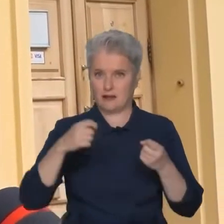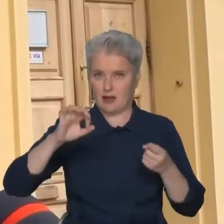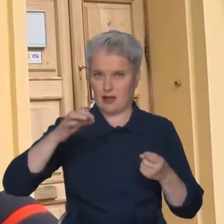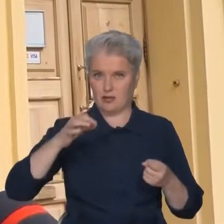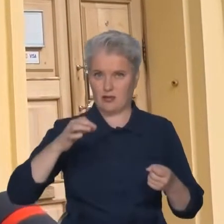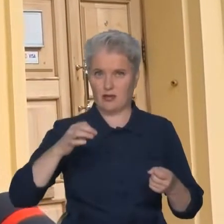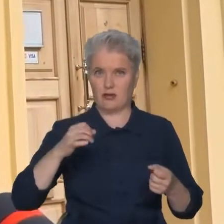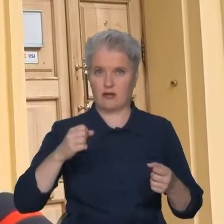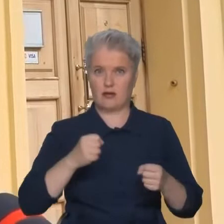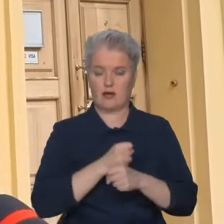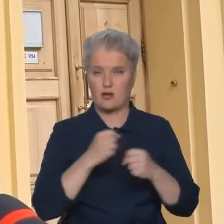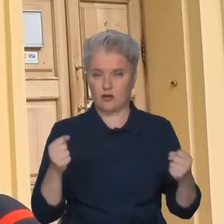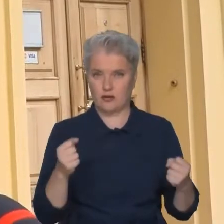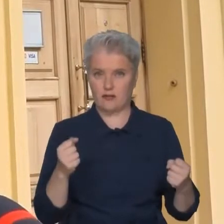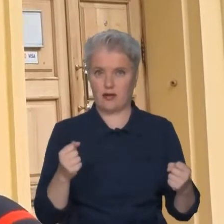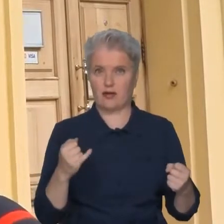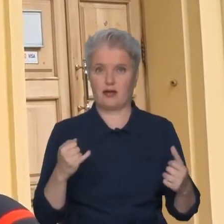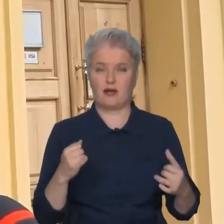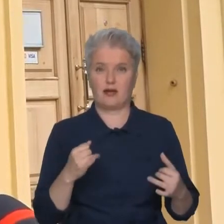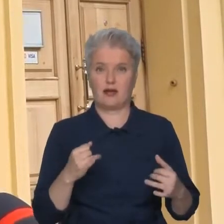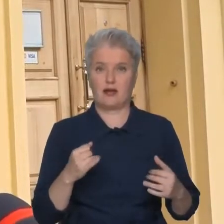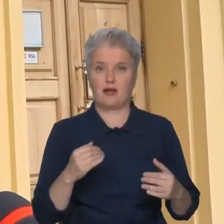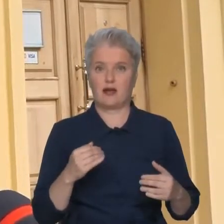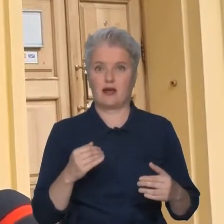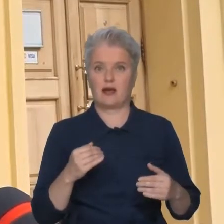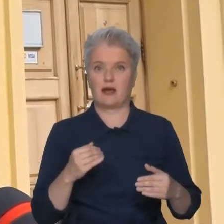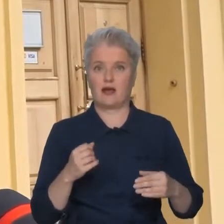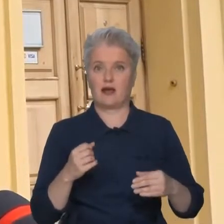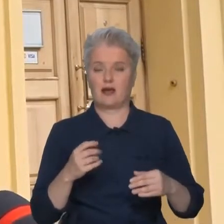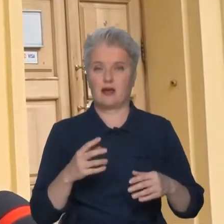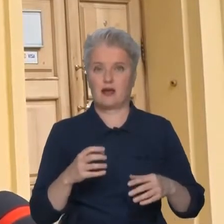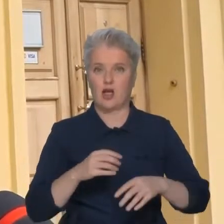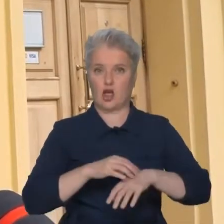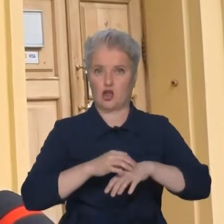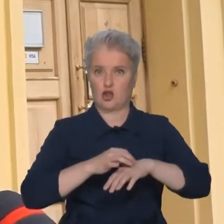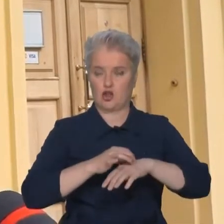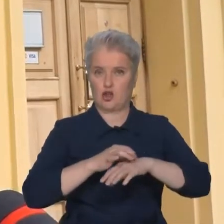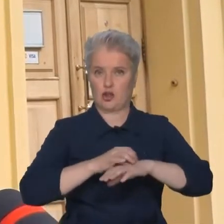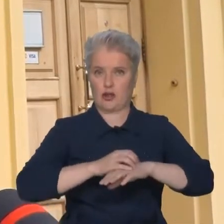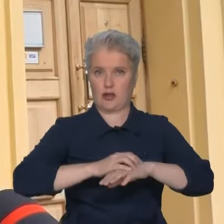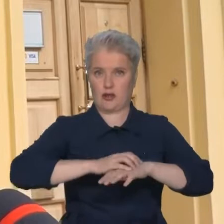кільце, і воно розірвалось, і все, і їй підняло шкіру над рукою,